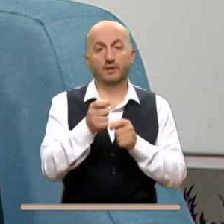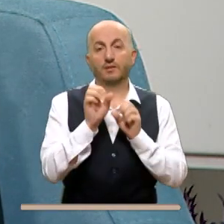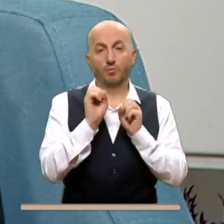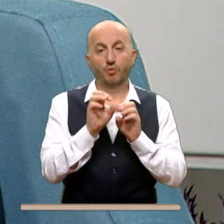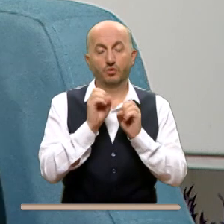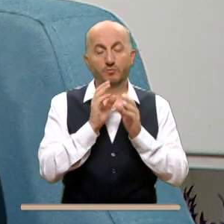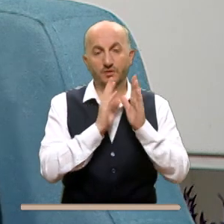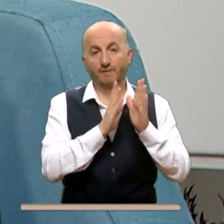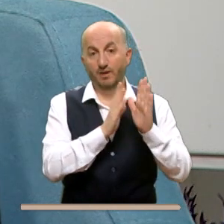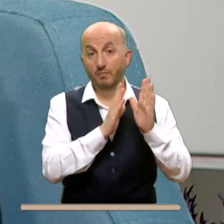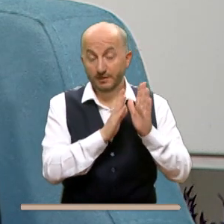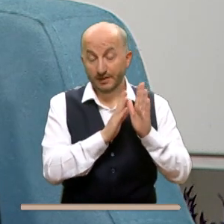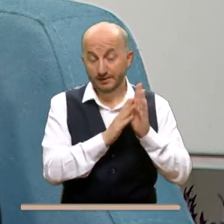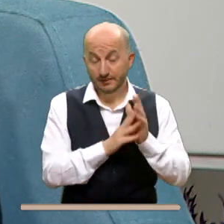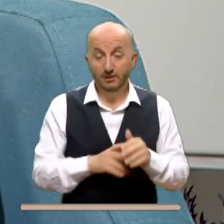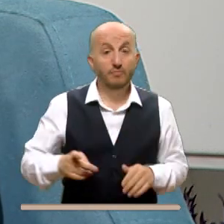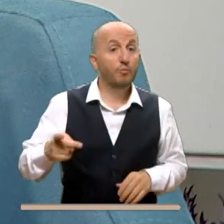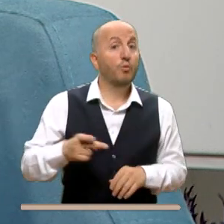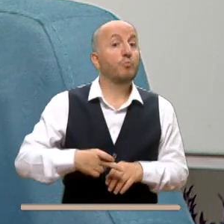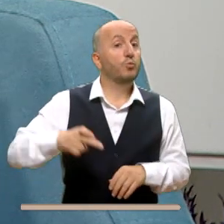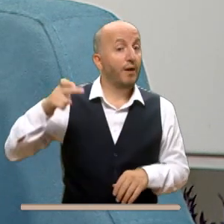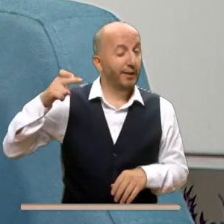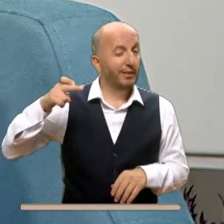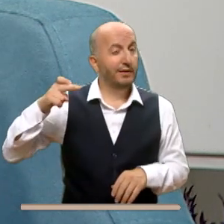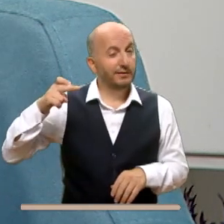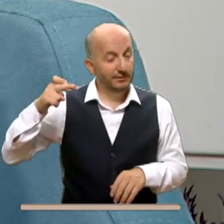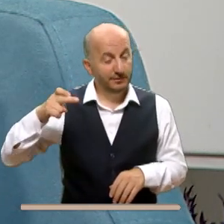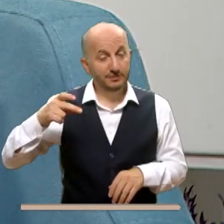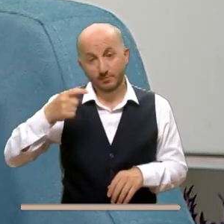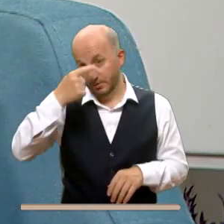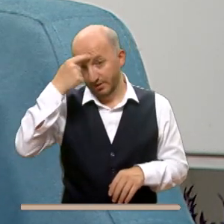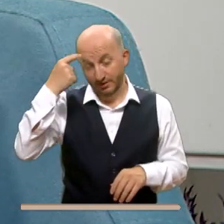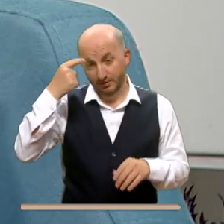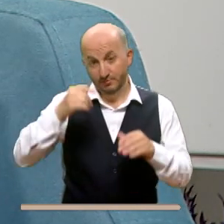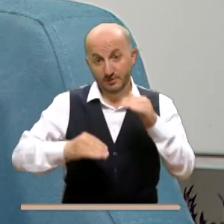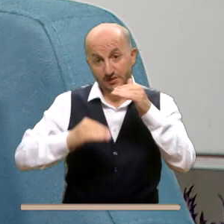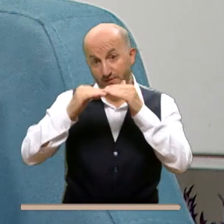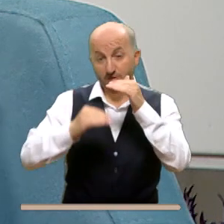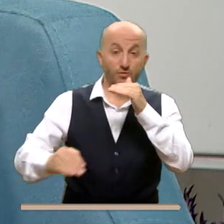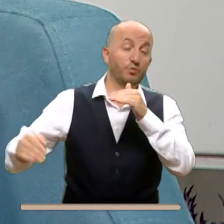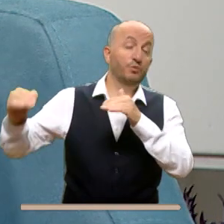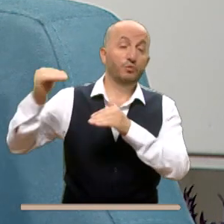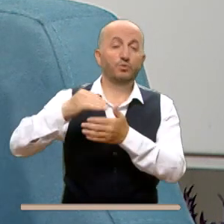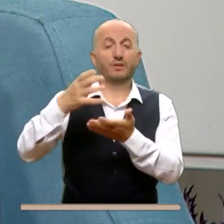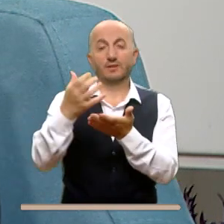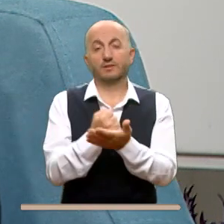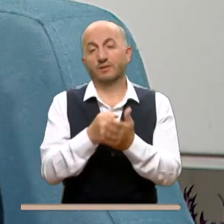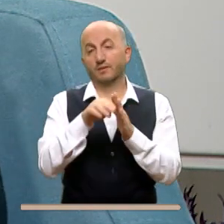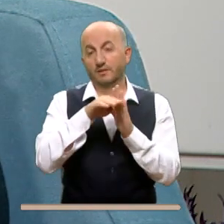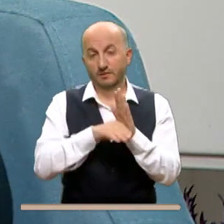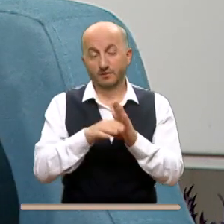de lisans notlarının belli bir seviyenin üstünde olmasına yönelik kazanılan indirimler var